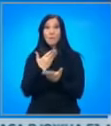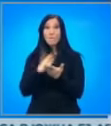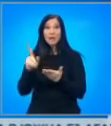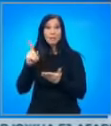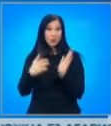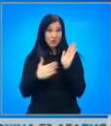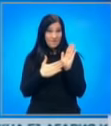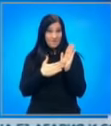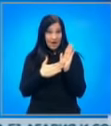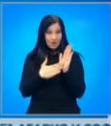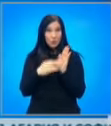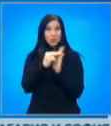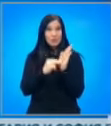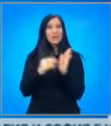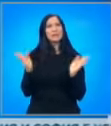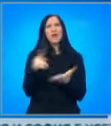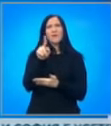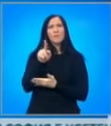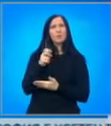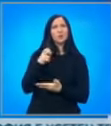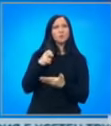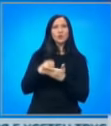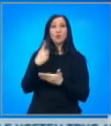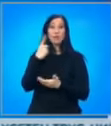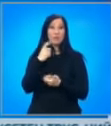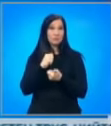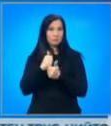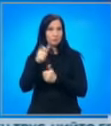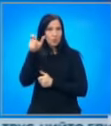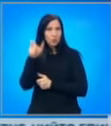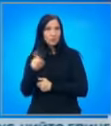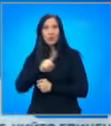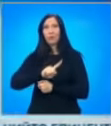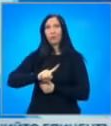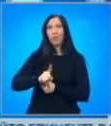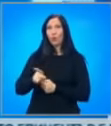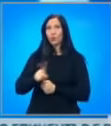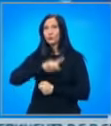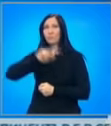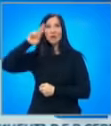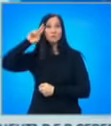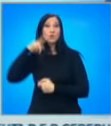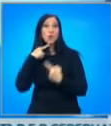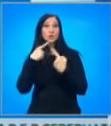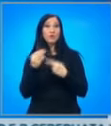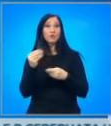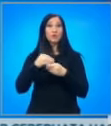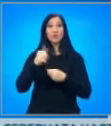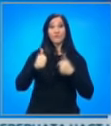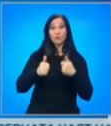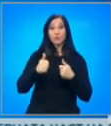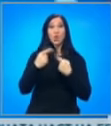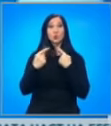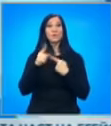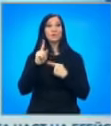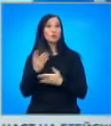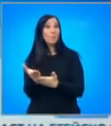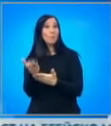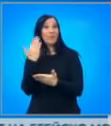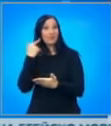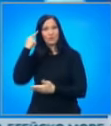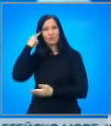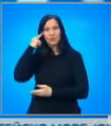от уравнението, става въпрос просто за един спортист, който не е изпълнил условията за участие в един турнир, условия, за които предварително